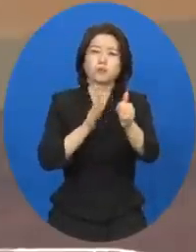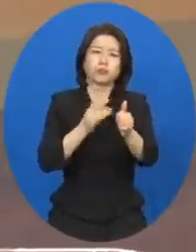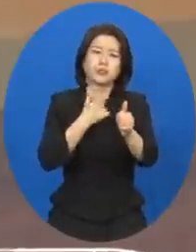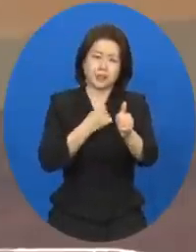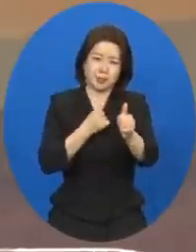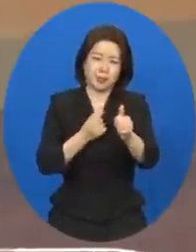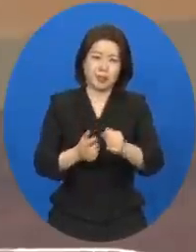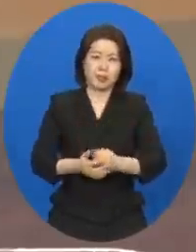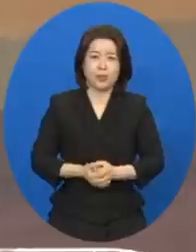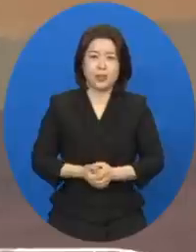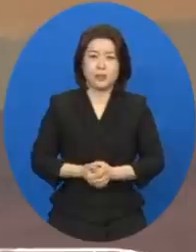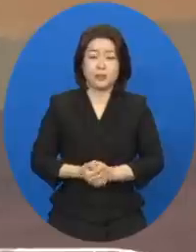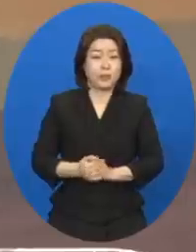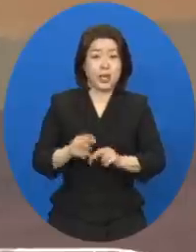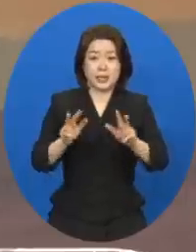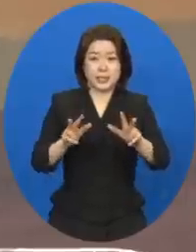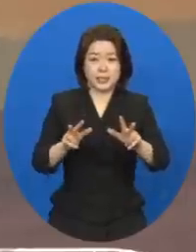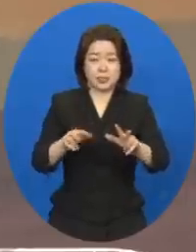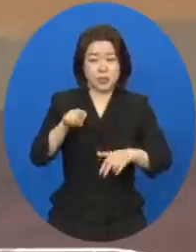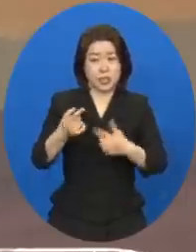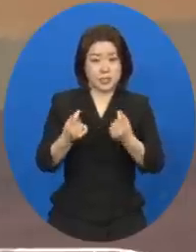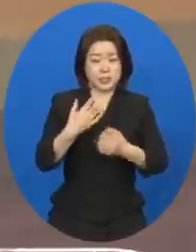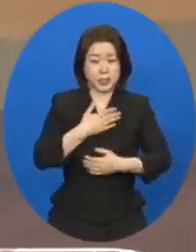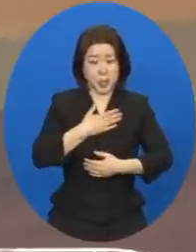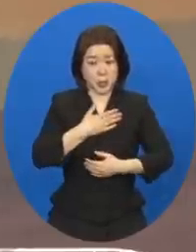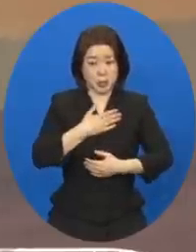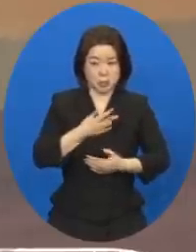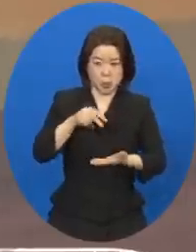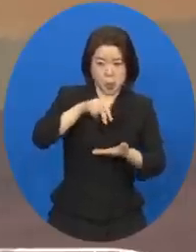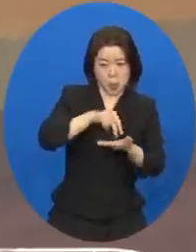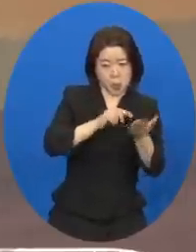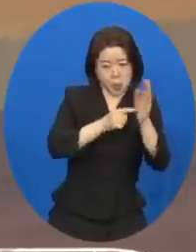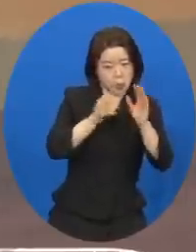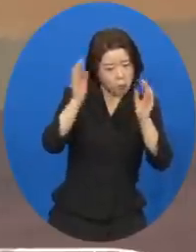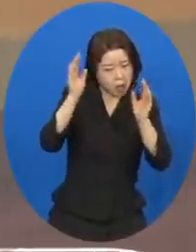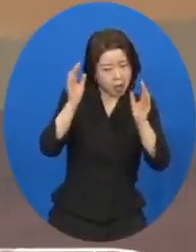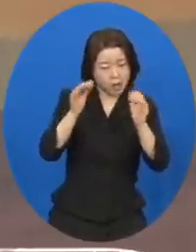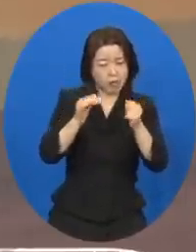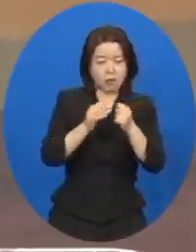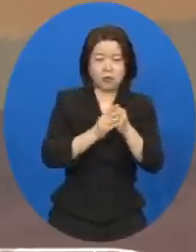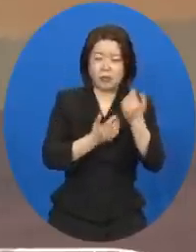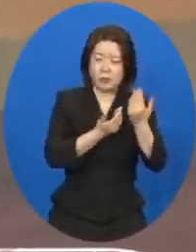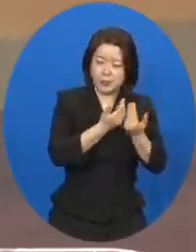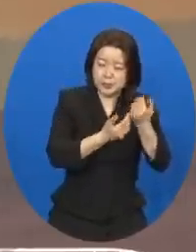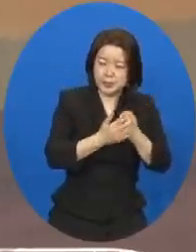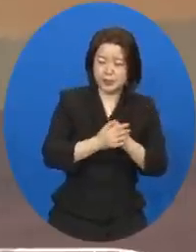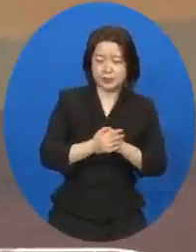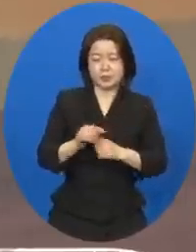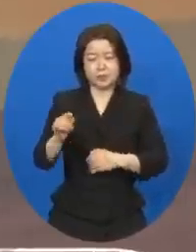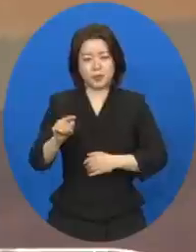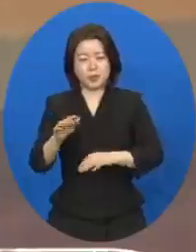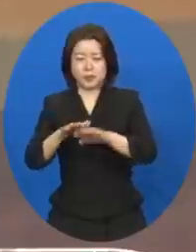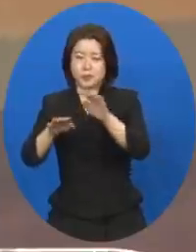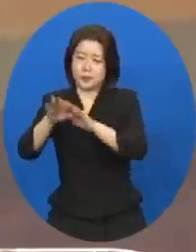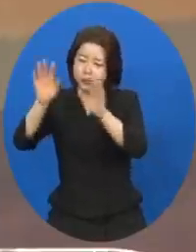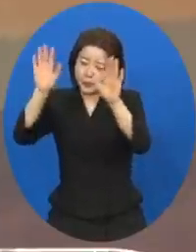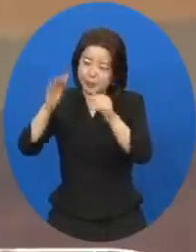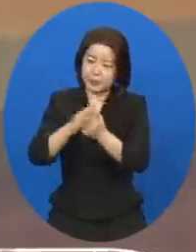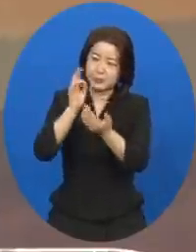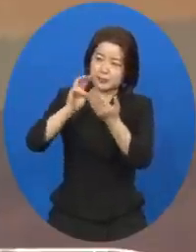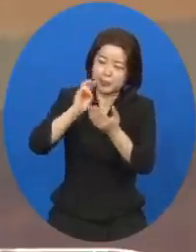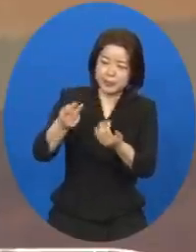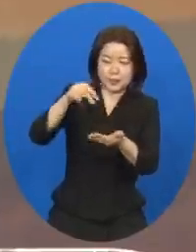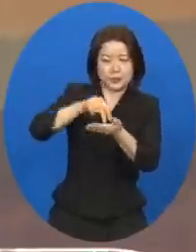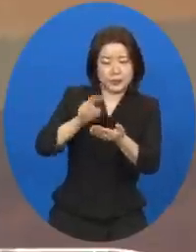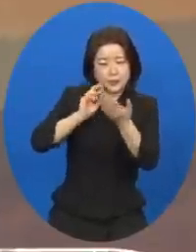싶어요. 지금은 그런 기분이 잘 아니고 어색하고 춤을 추고 찬양하고 손을 들고 찬양하고 일어나서 찬양하는 게